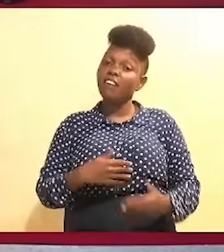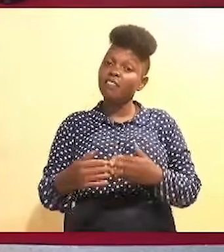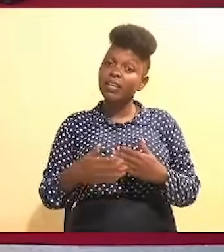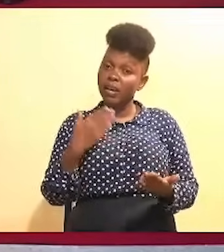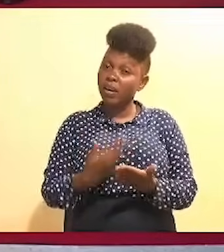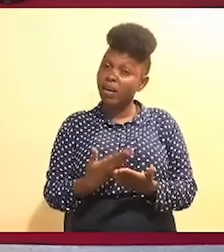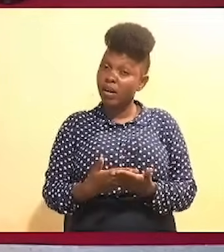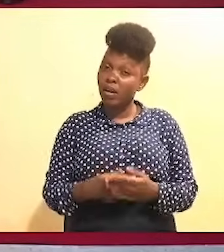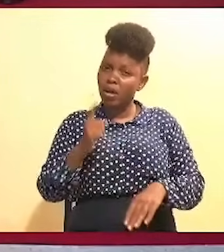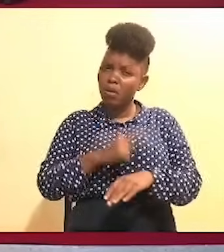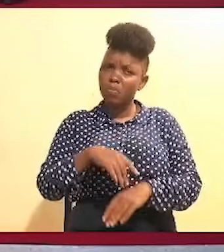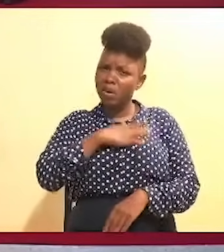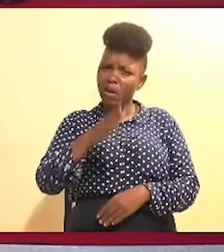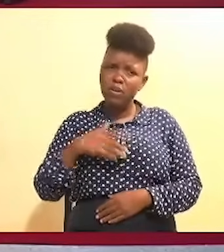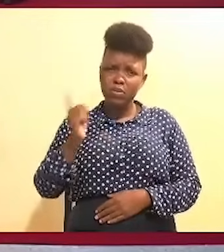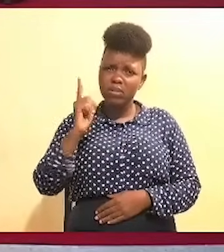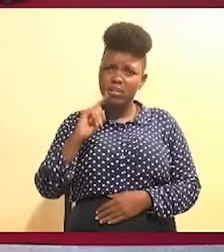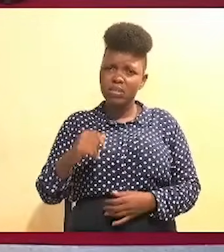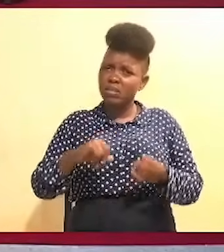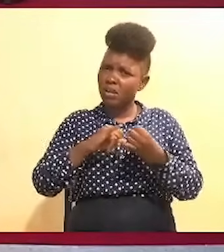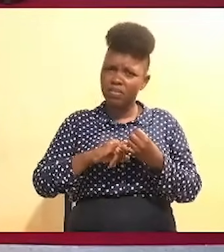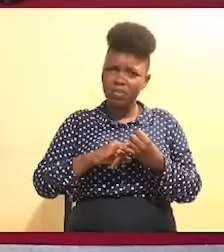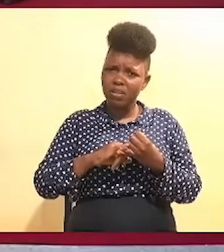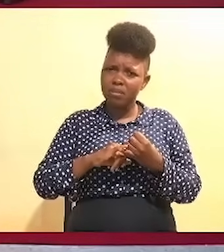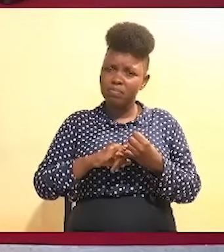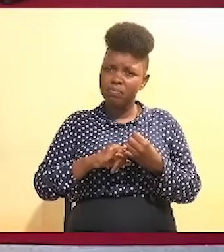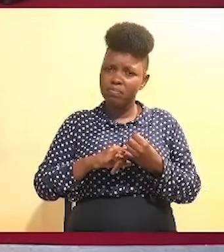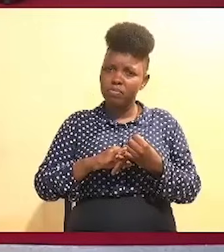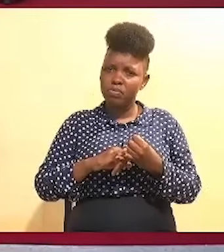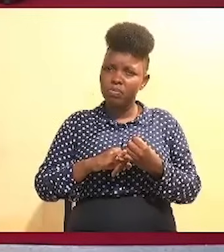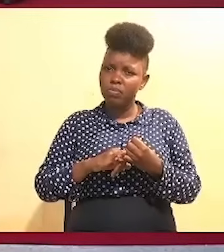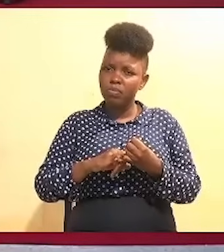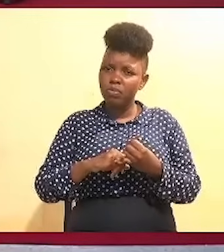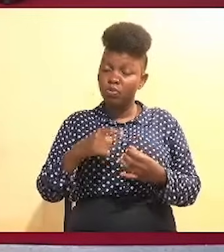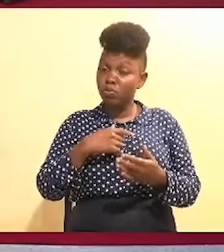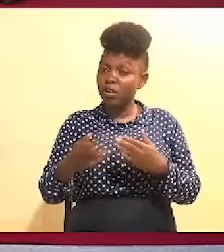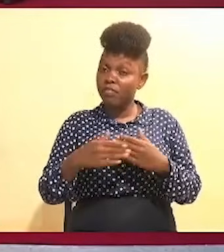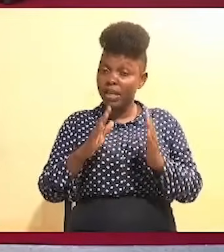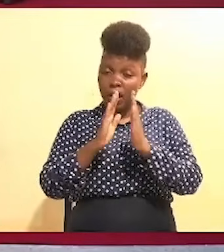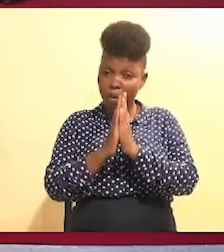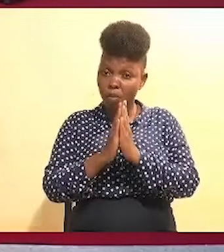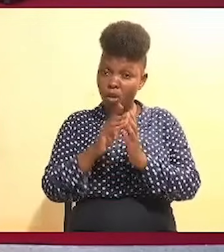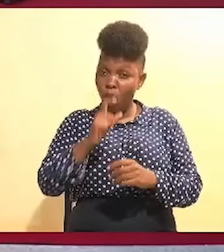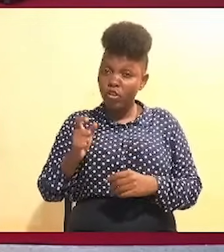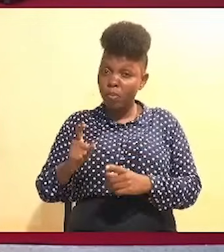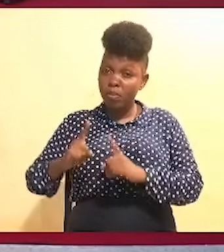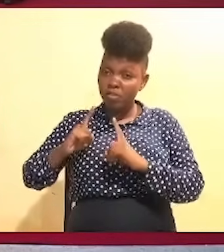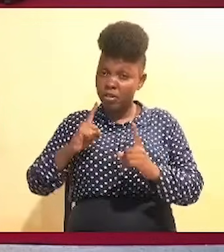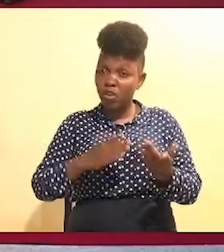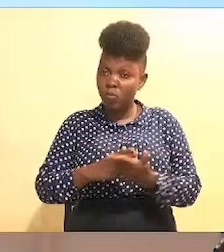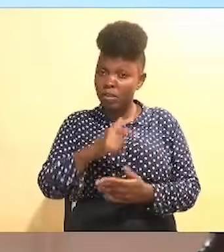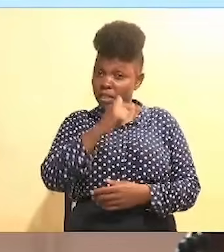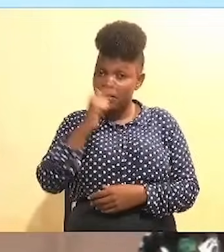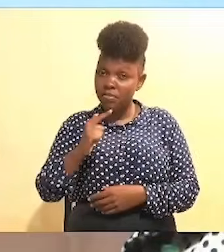Fanya haraka, muda wetu si rafiki, tutafanya maombi mafupi sana kwa sababu ya muda wetu. Wale ambao mnafuatilia kwa njia ya television,